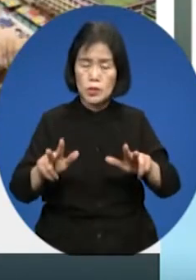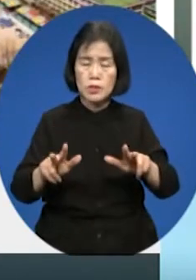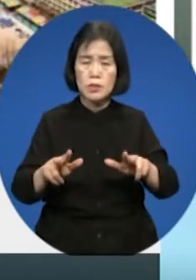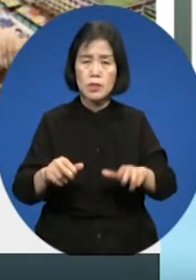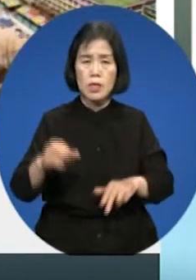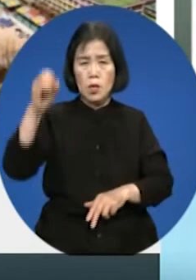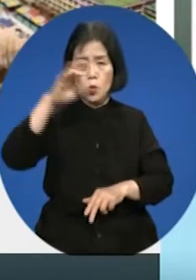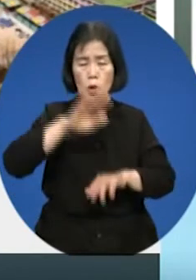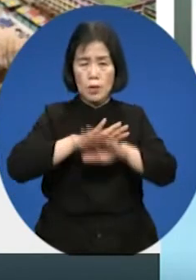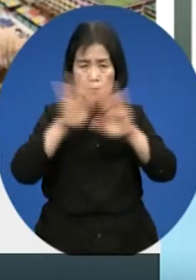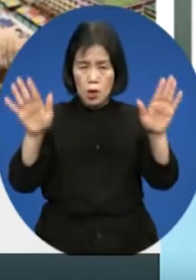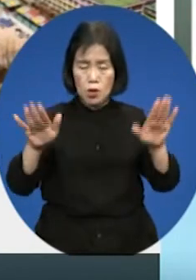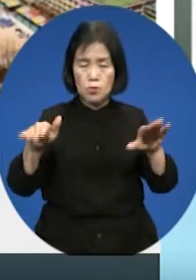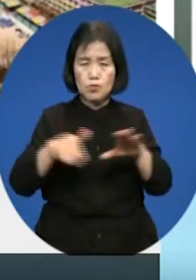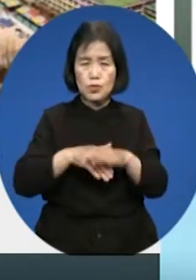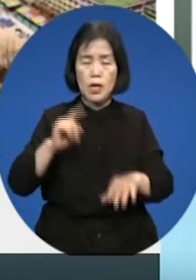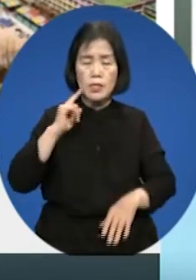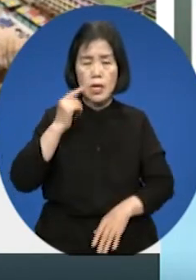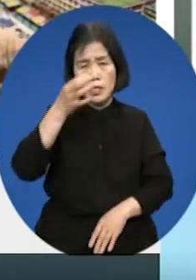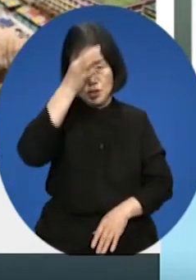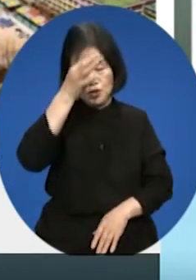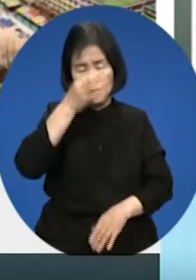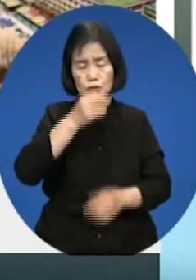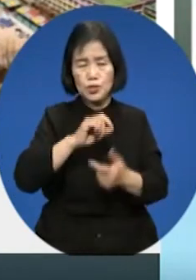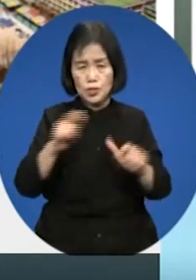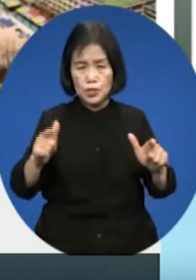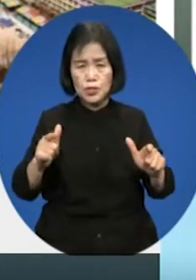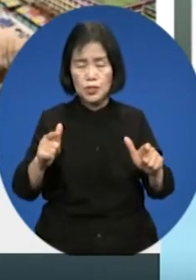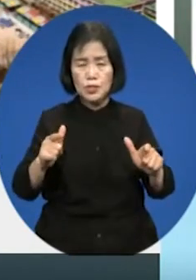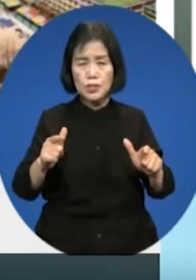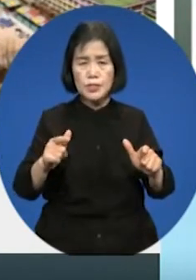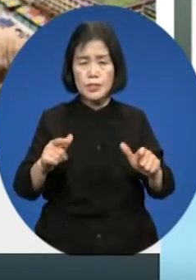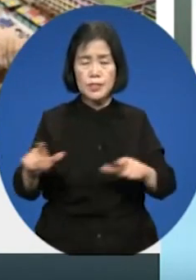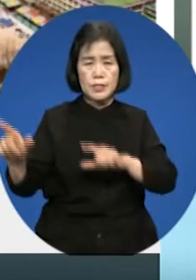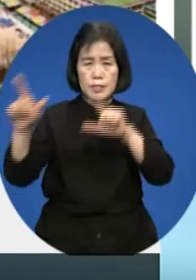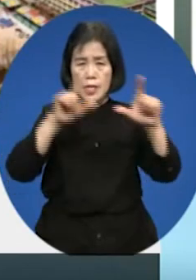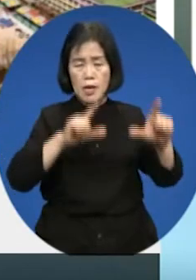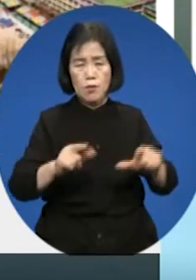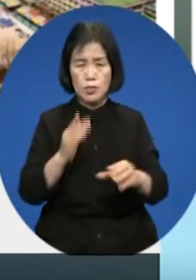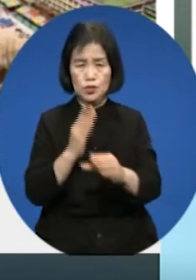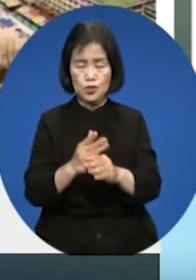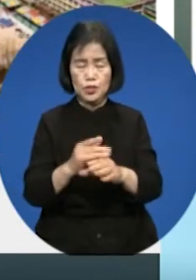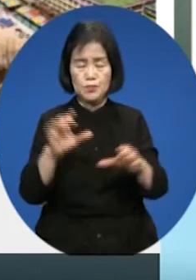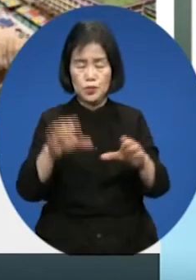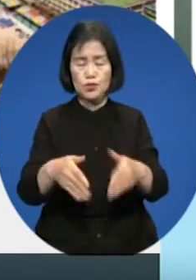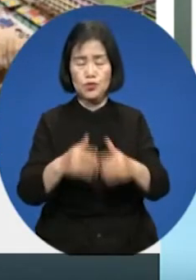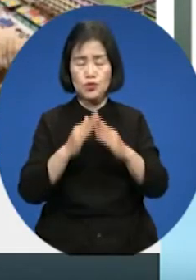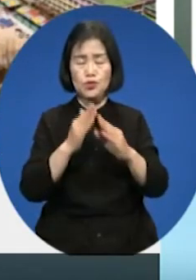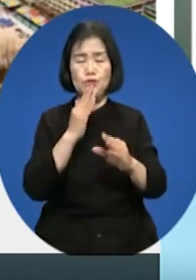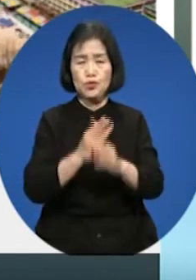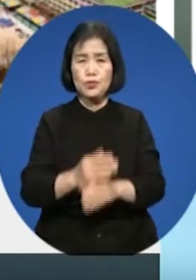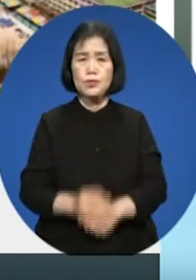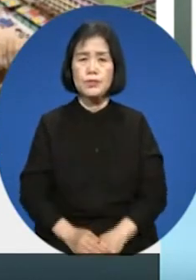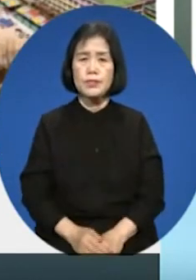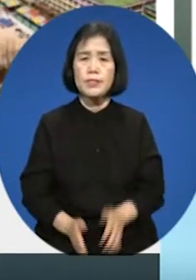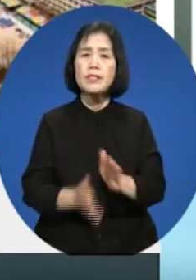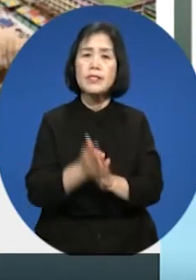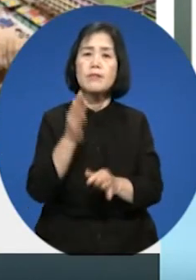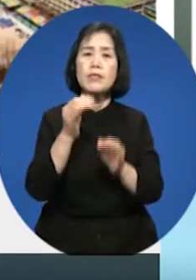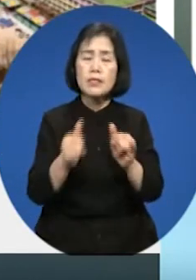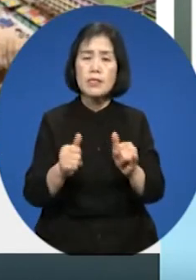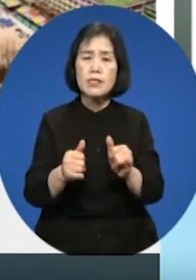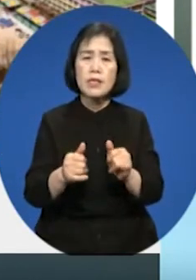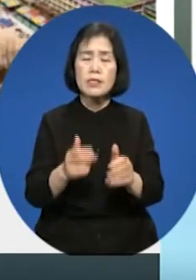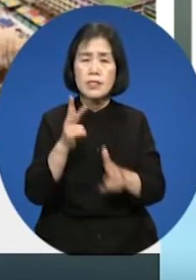그 문화예술회관 등 다양한 형태의 생활 SOC 사업들을 많이 구축해 나가고 있는데요. 시민들은 이제는